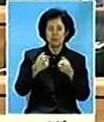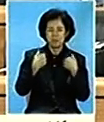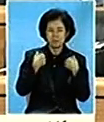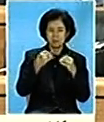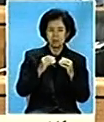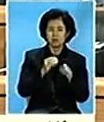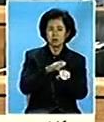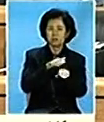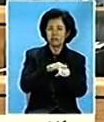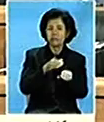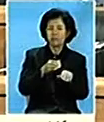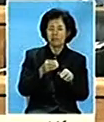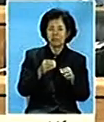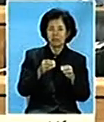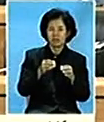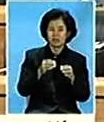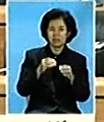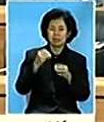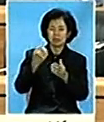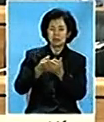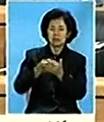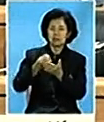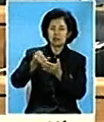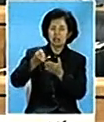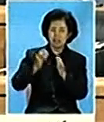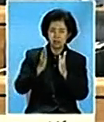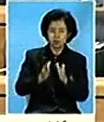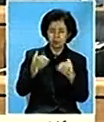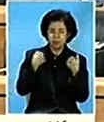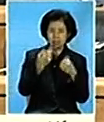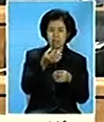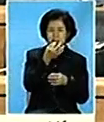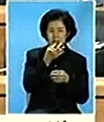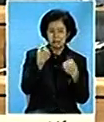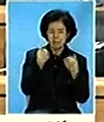กระตุ้นในเรื่องของการจ้างงานทำให้คนมีอาชีพมีราย